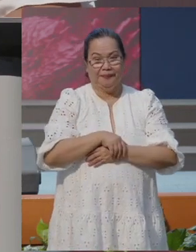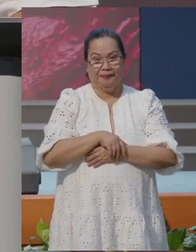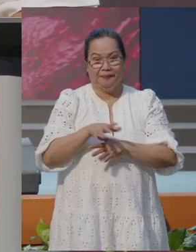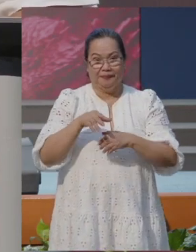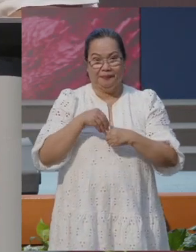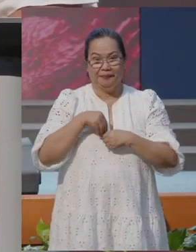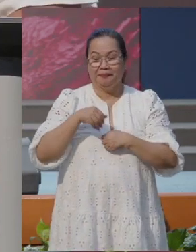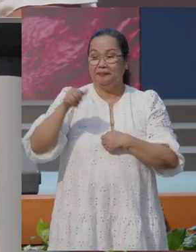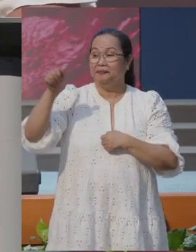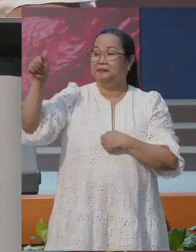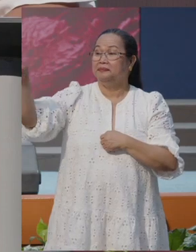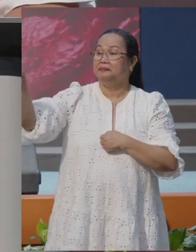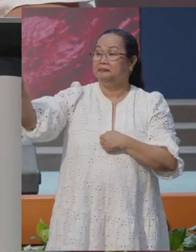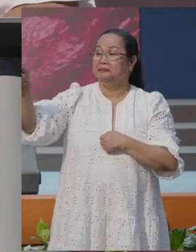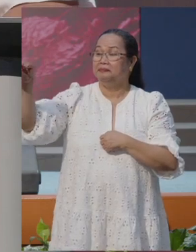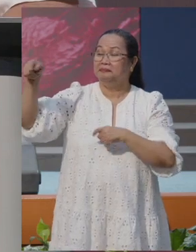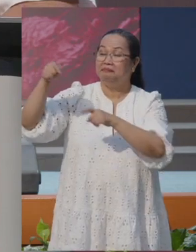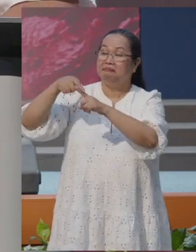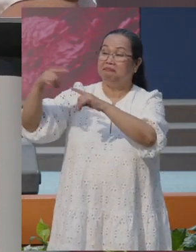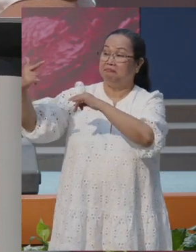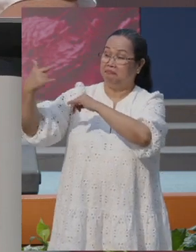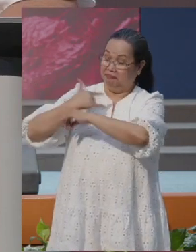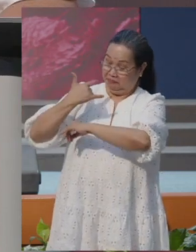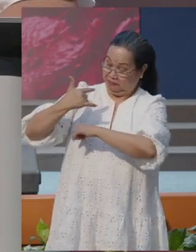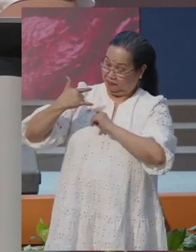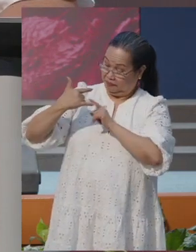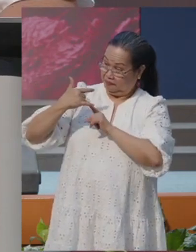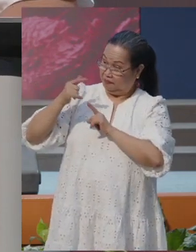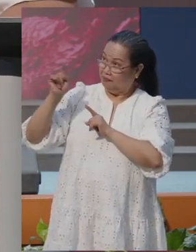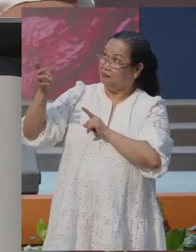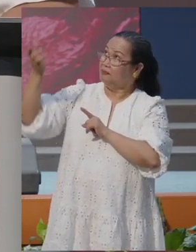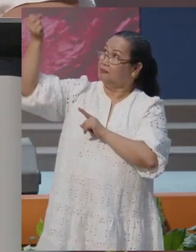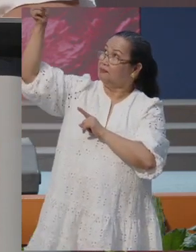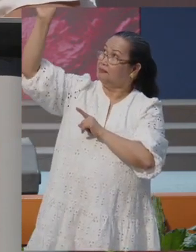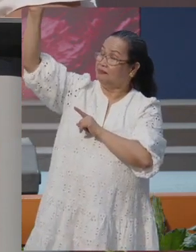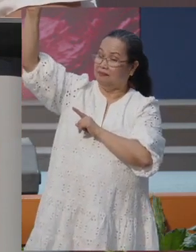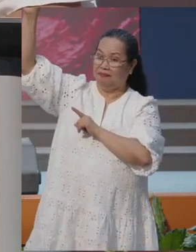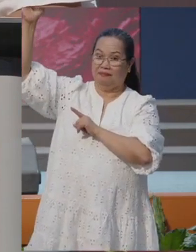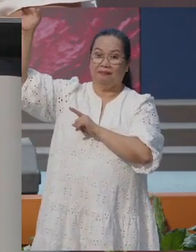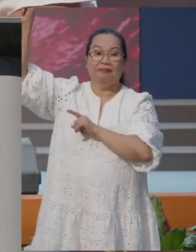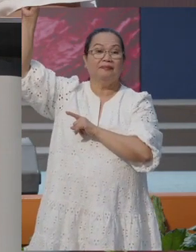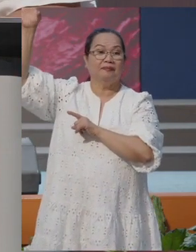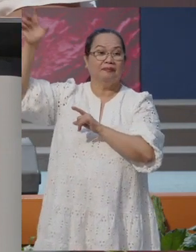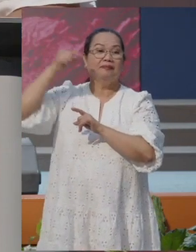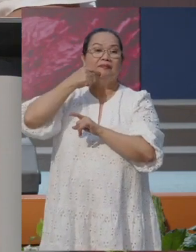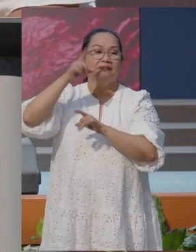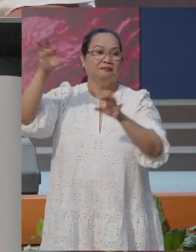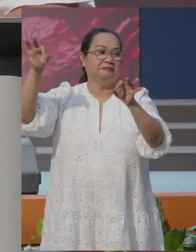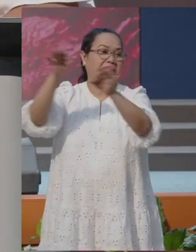Sila na ang sasagot sa Panginoon. Vengeance is mine, saith the Lord, sabi ng Panginoon.